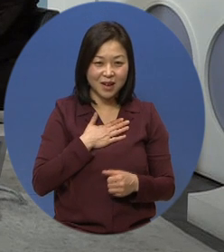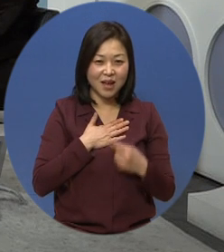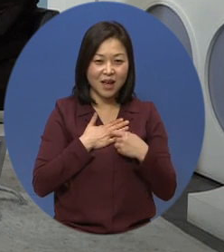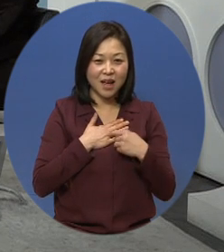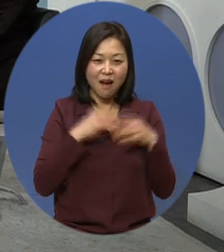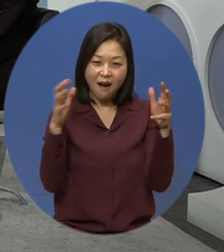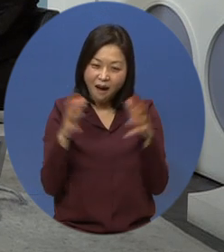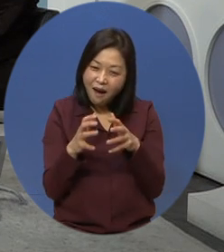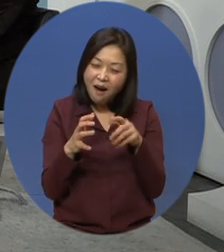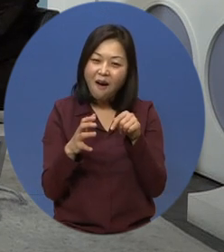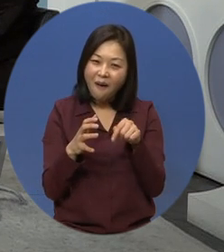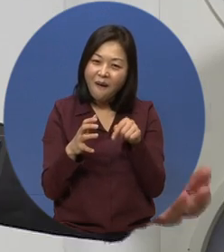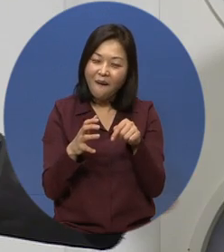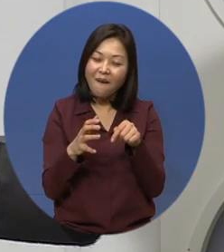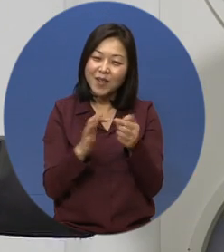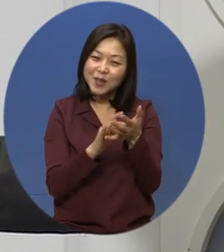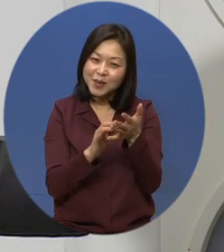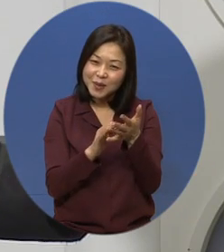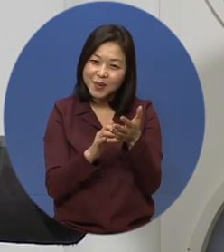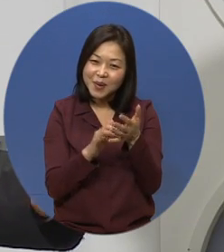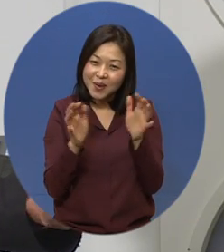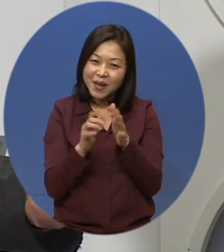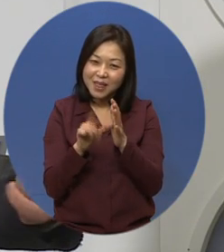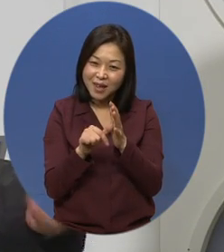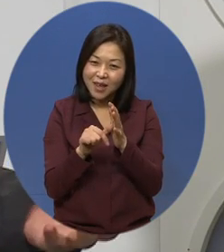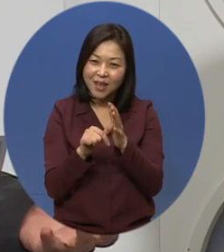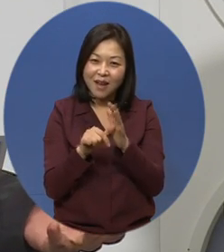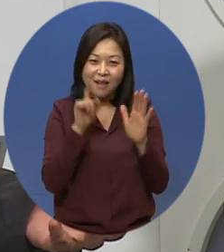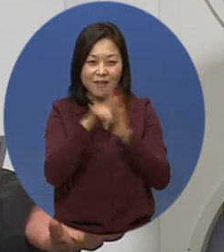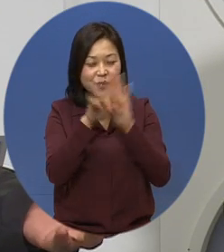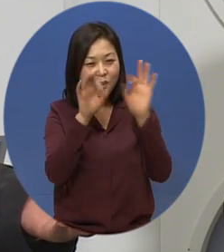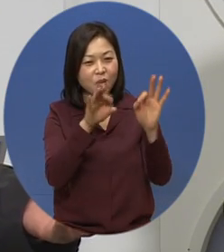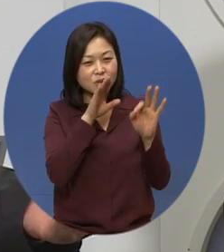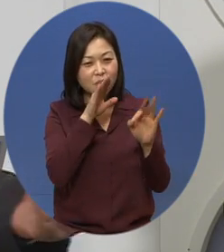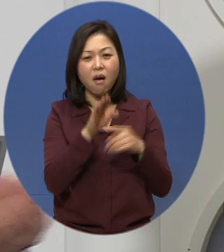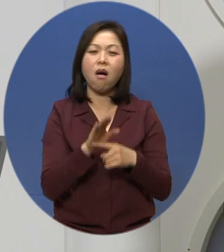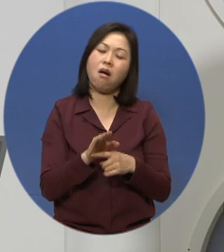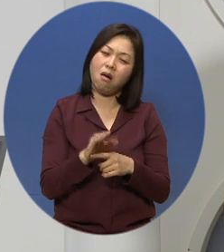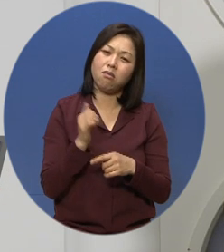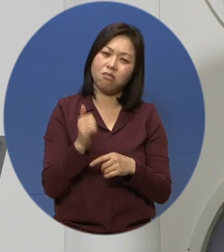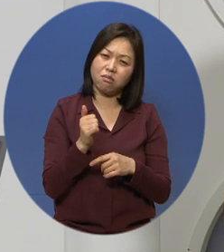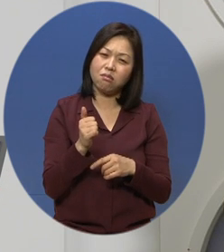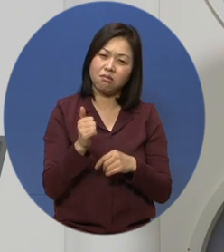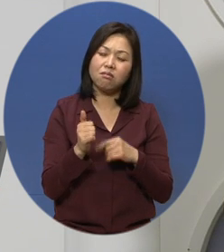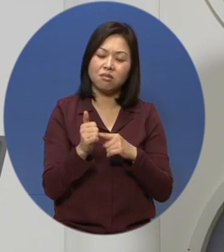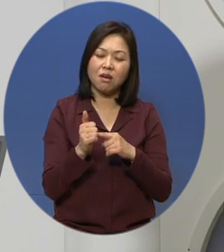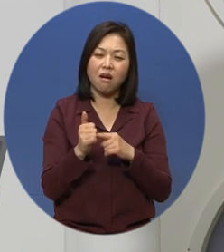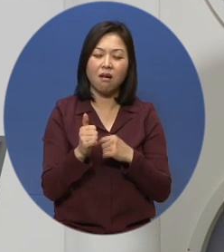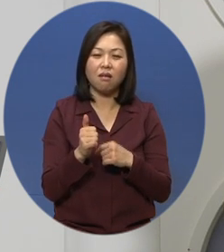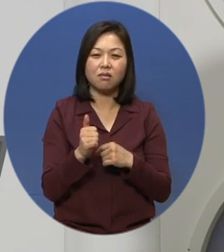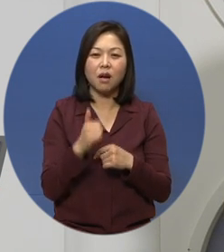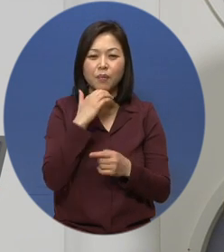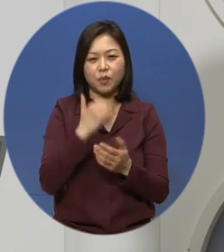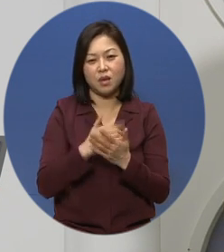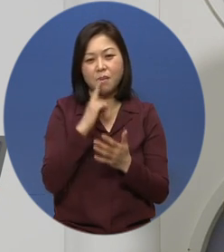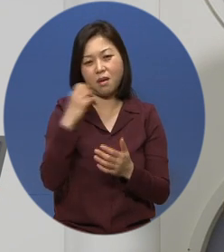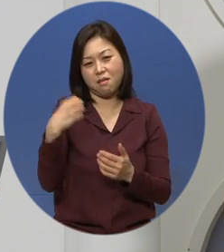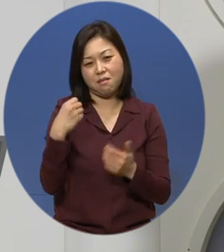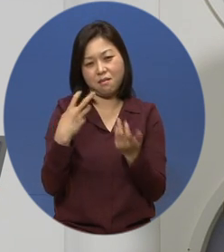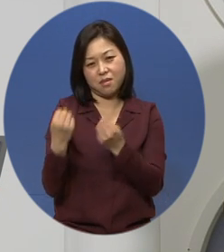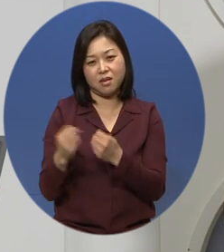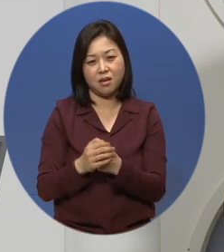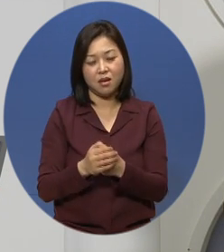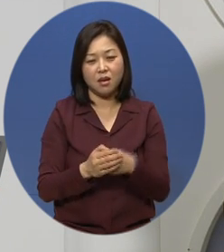하는데 어 가면 굉장히 반응은 굉장히 좋습니다 왜냐하면 그 당시에 에 어